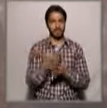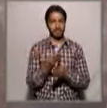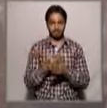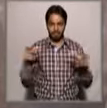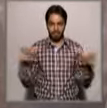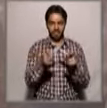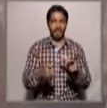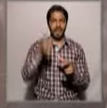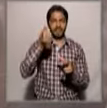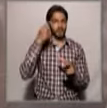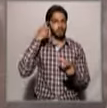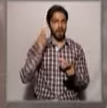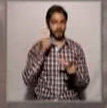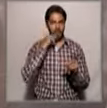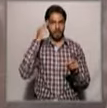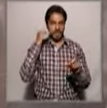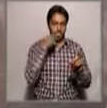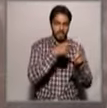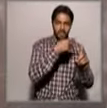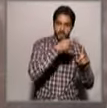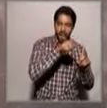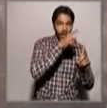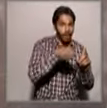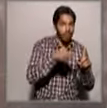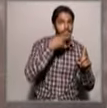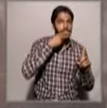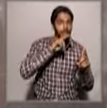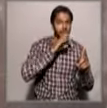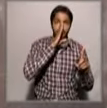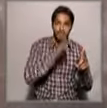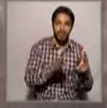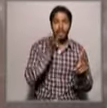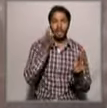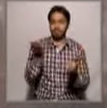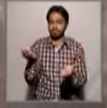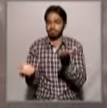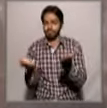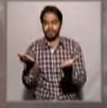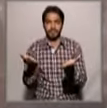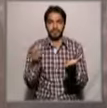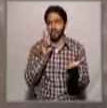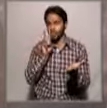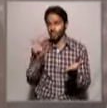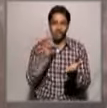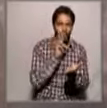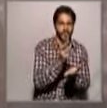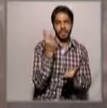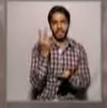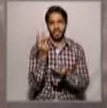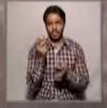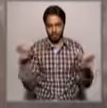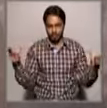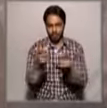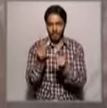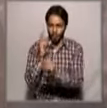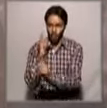ندري أين يخرج الحق. يعني هذا البرنامج معدل الفتاوى في الأمور الشرعية، ليس في التنازع.